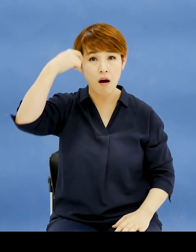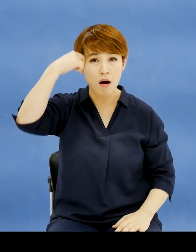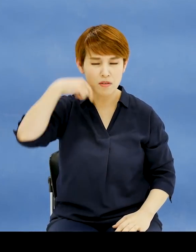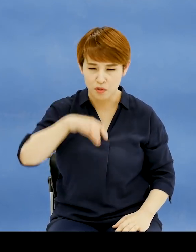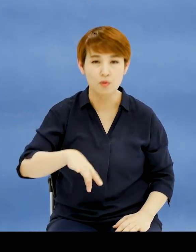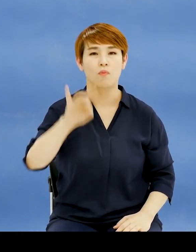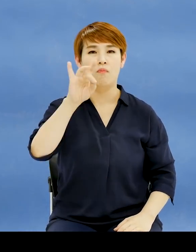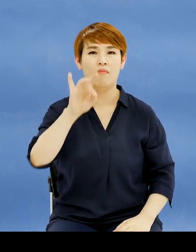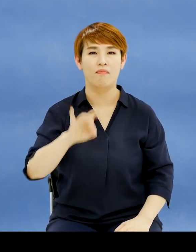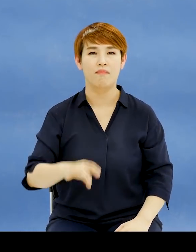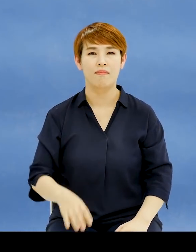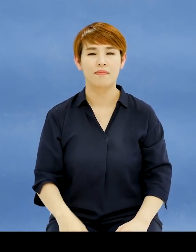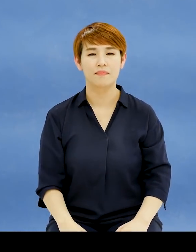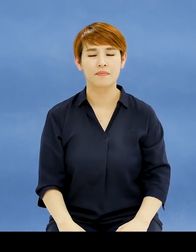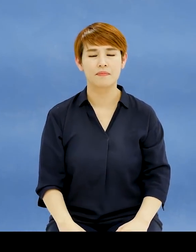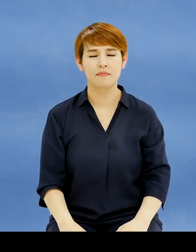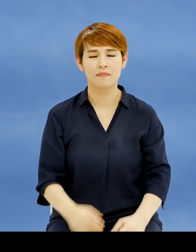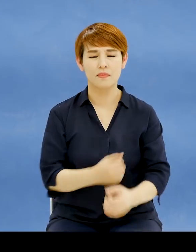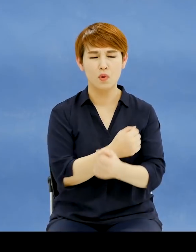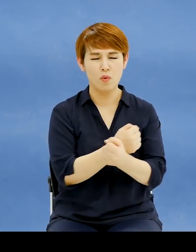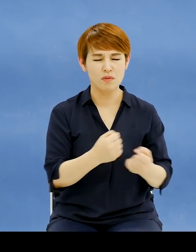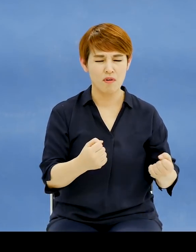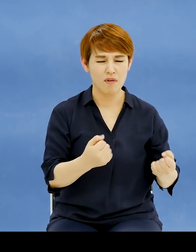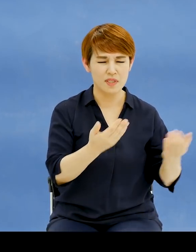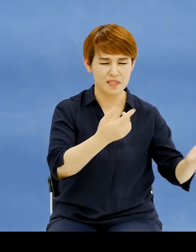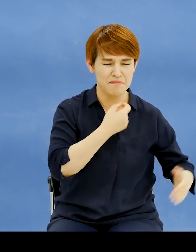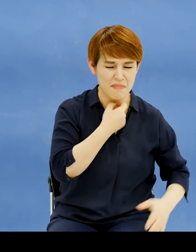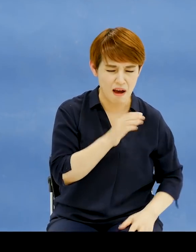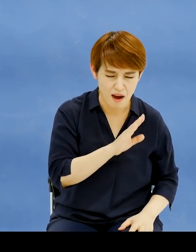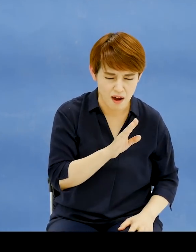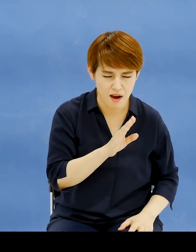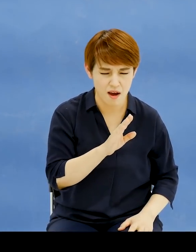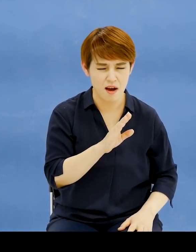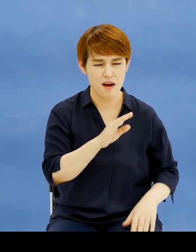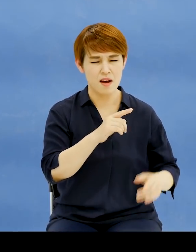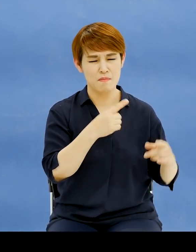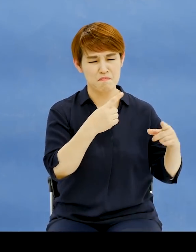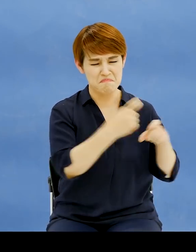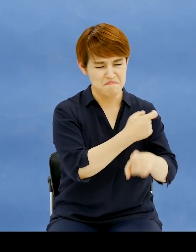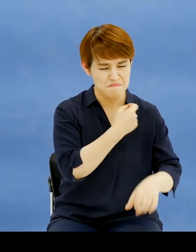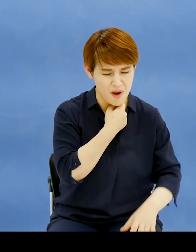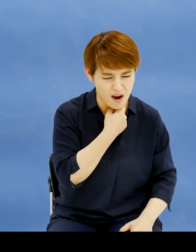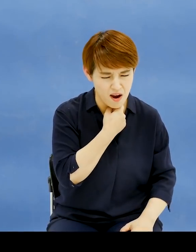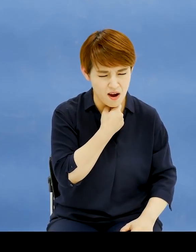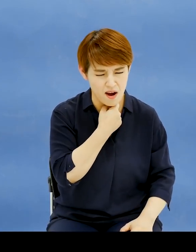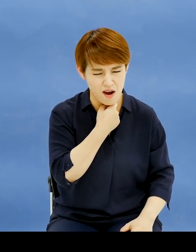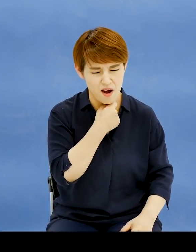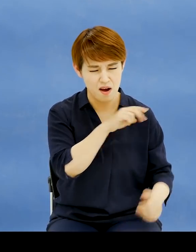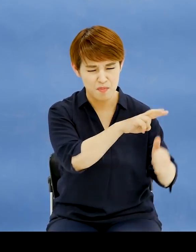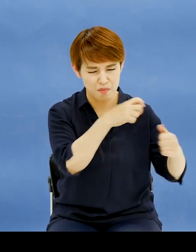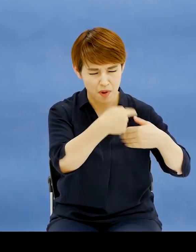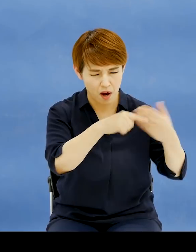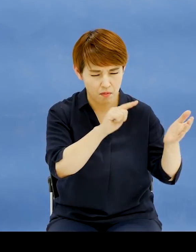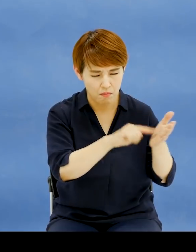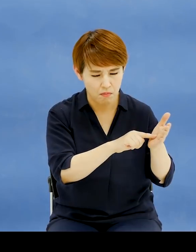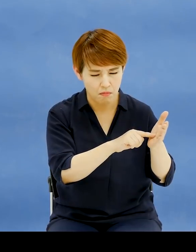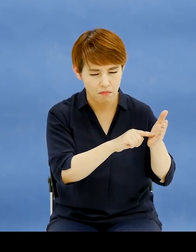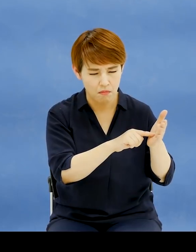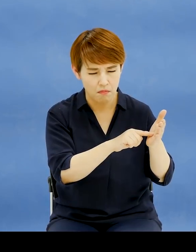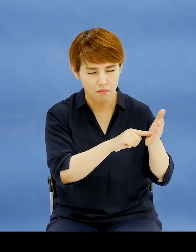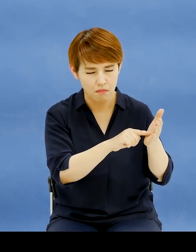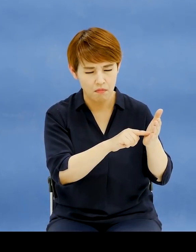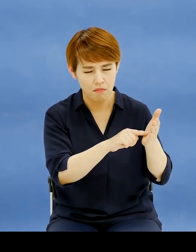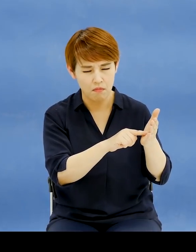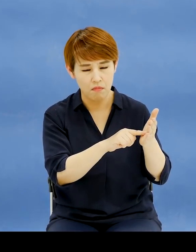그때는 경험을 했었는데 용서하지 않는 마음, 미워하는 마음, 그 사람 혼내주고 싶어하는 마음이 이렇게 떠나가는 거예요. 눈에